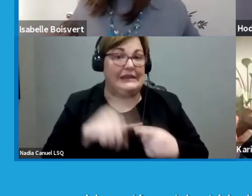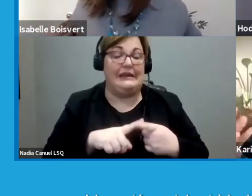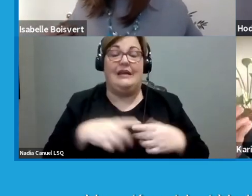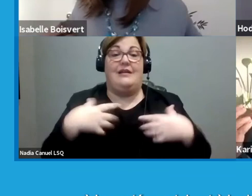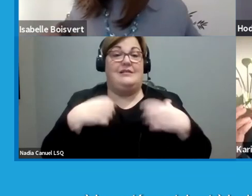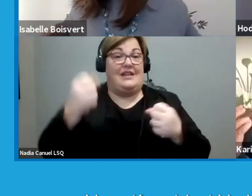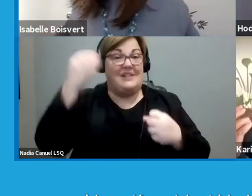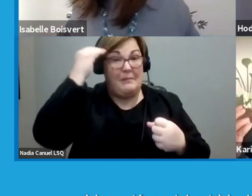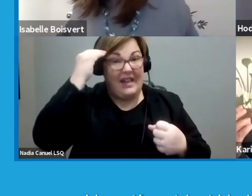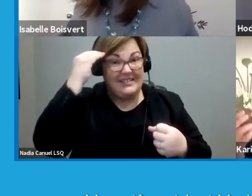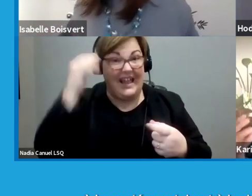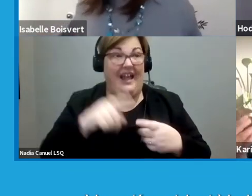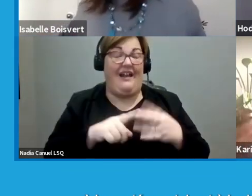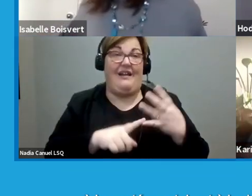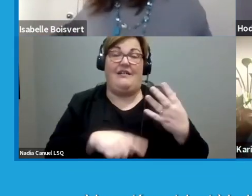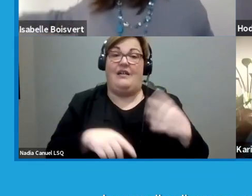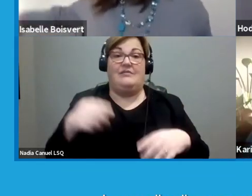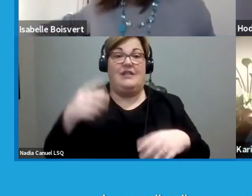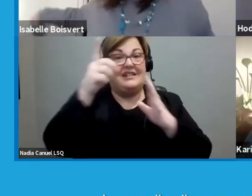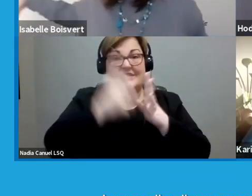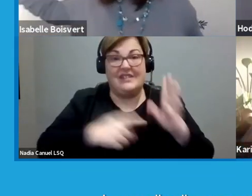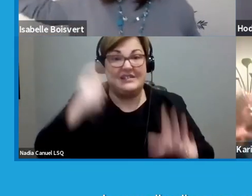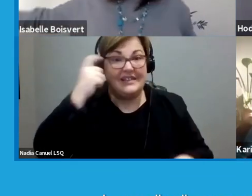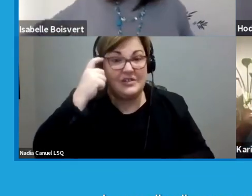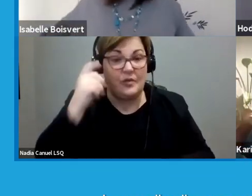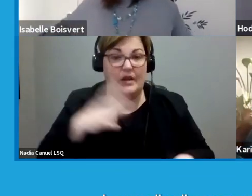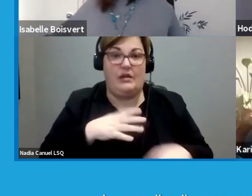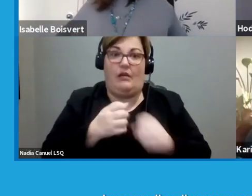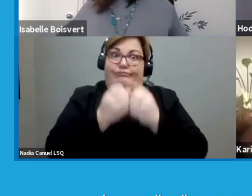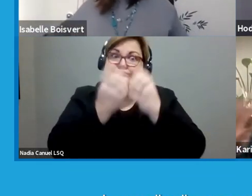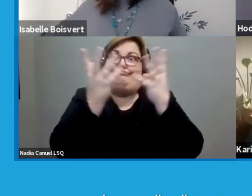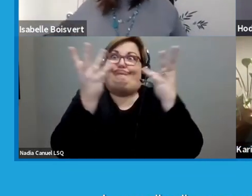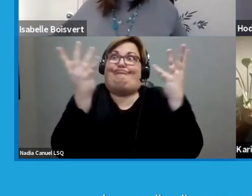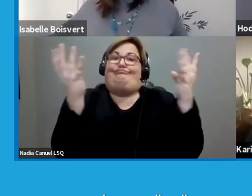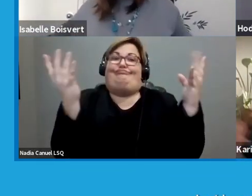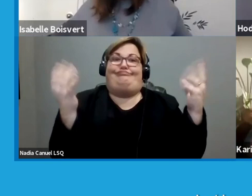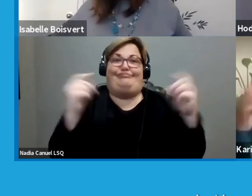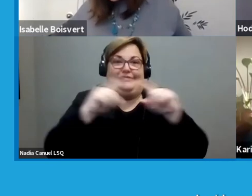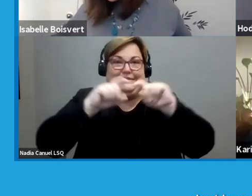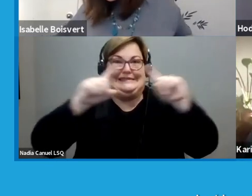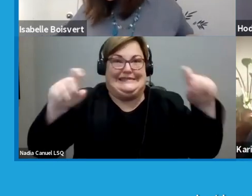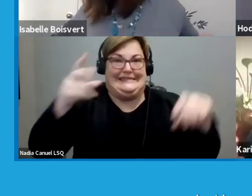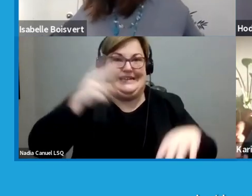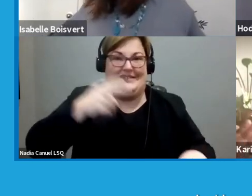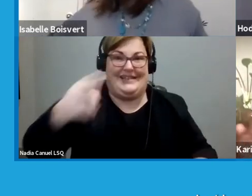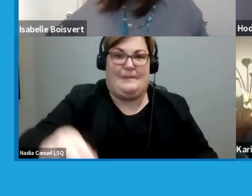santé mentale, à la déficience intellectuelle. Je veux dire, il y a une panoplie de manières dont la